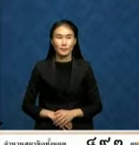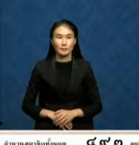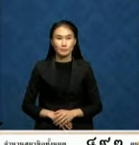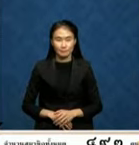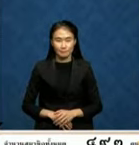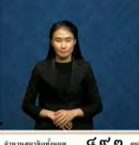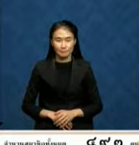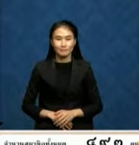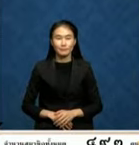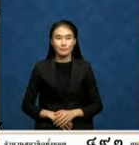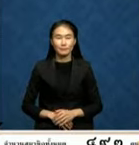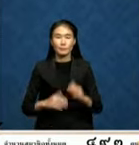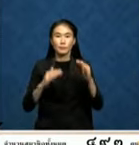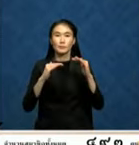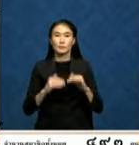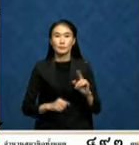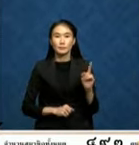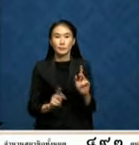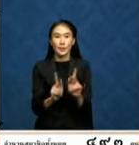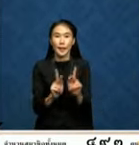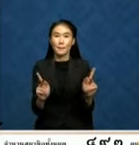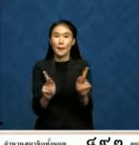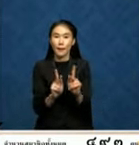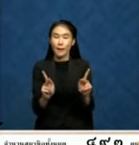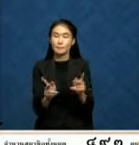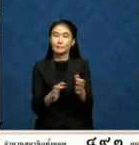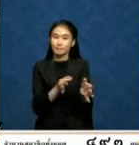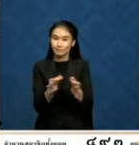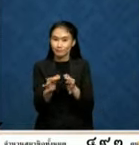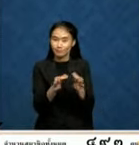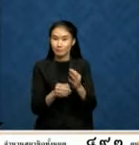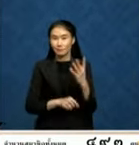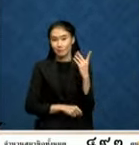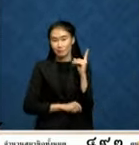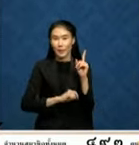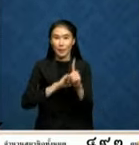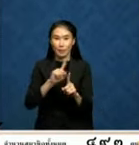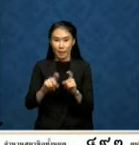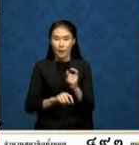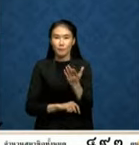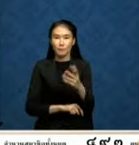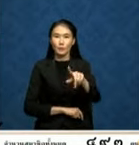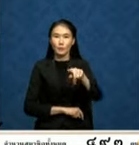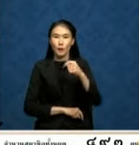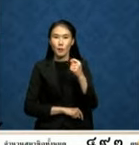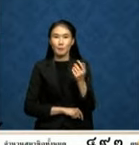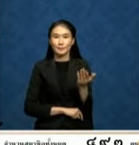ครับต่อไปขอเชิญคณะกรรมการได้ชี้แจงข้อสักถามครับ